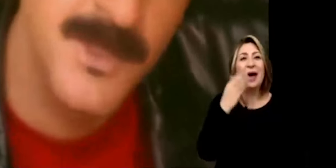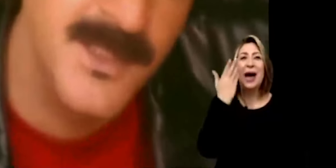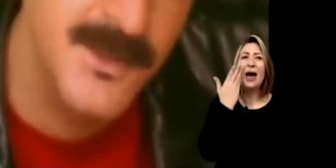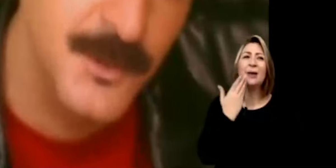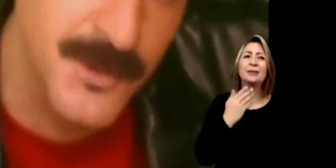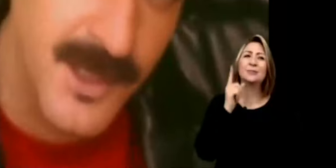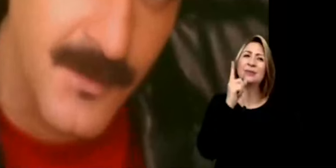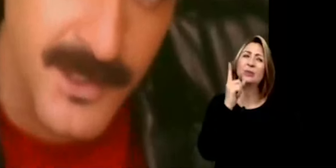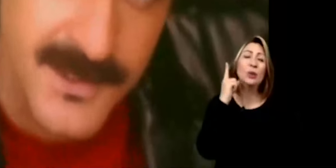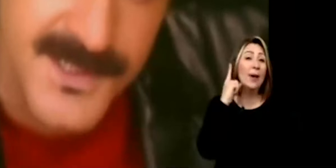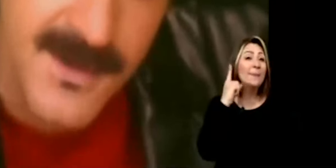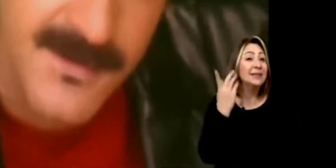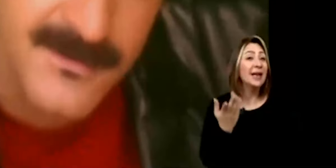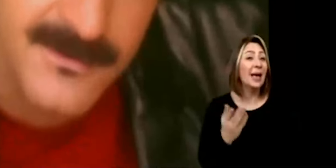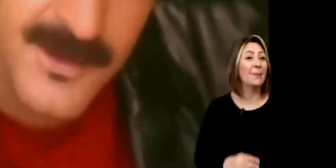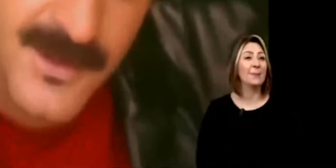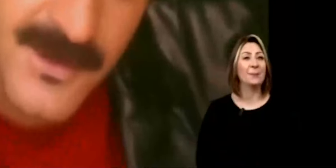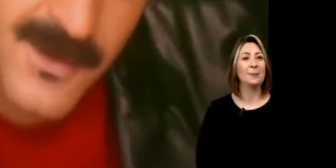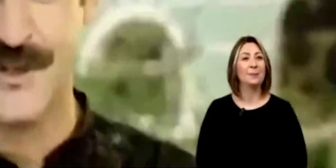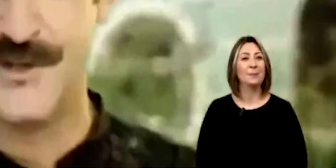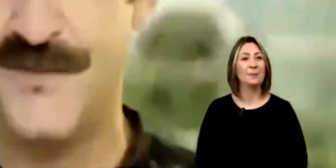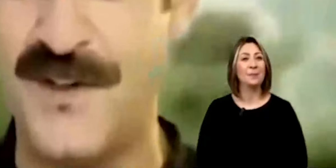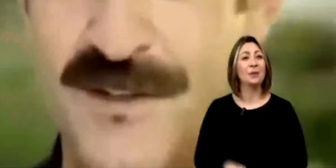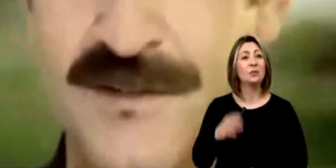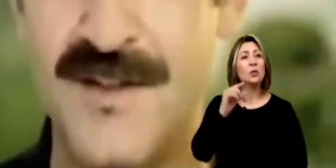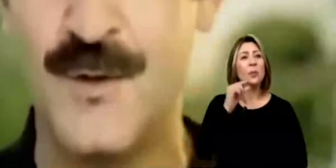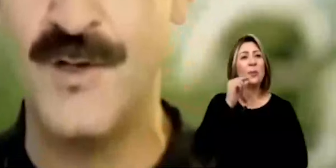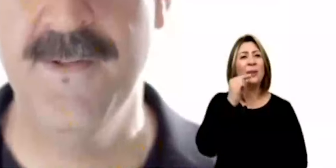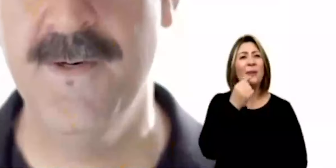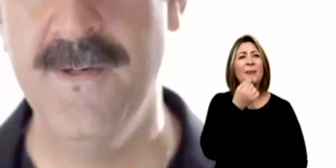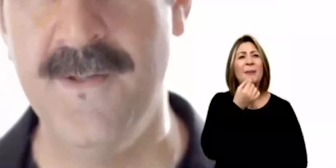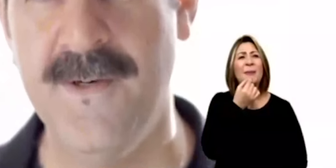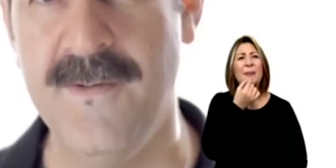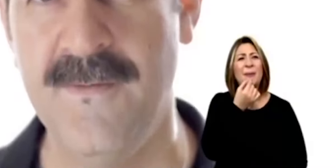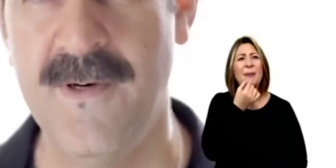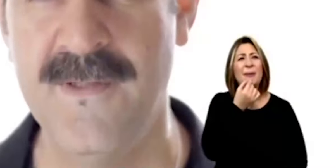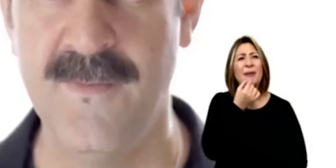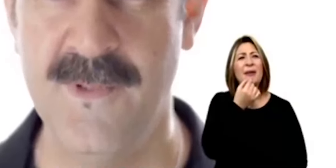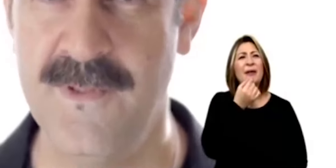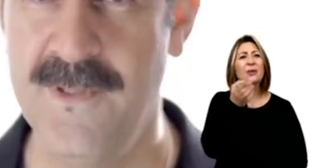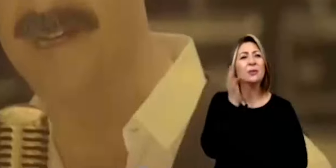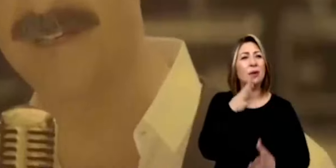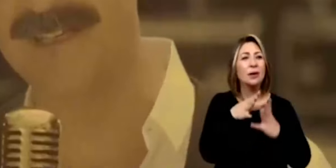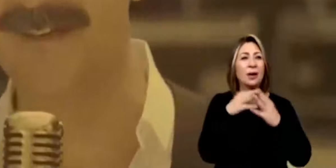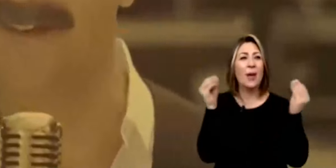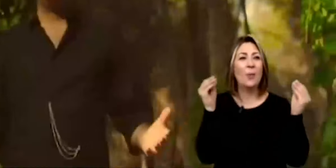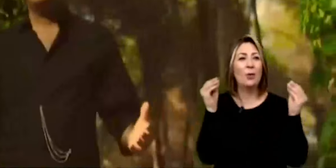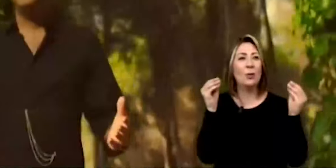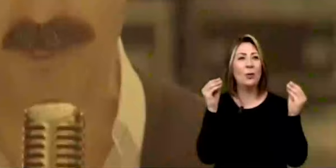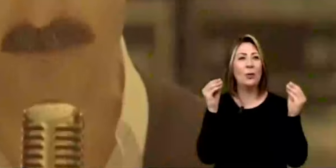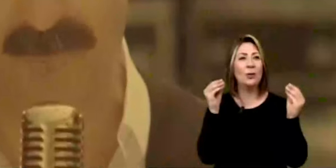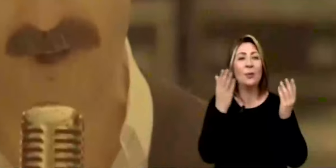hasretini bir duyabilsen. Küçüldü, küçüldü ve